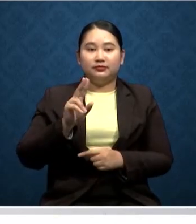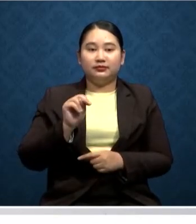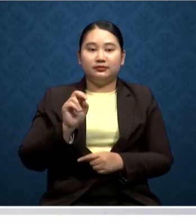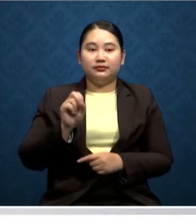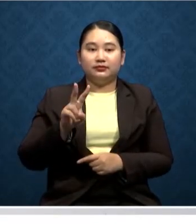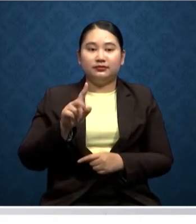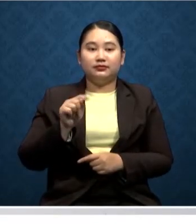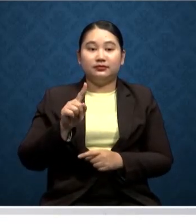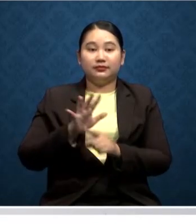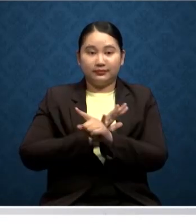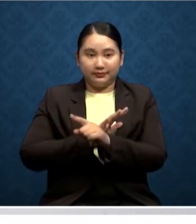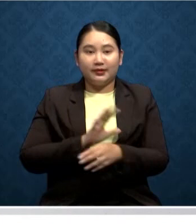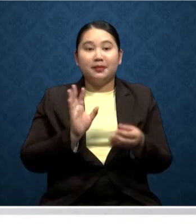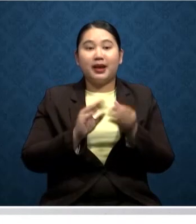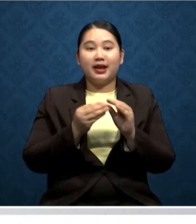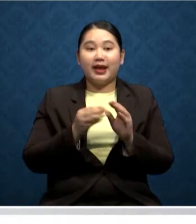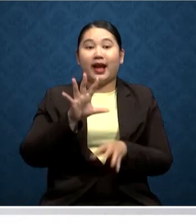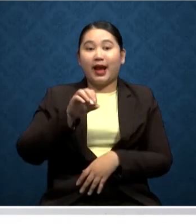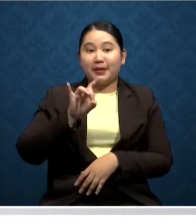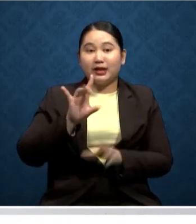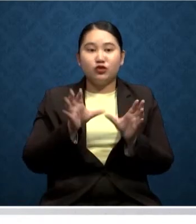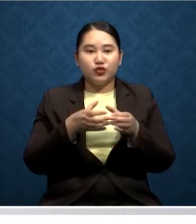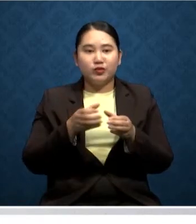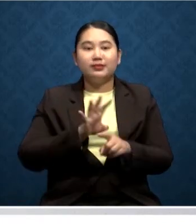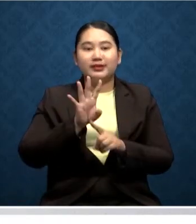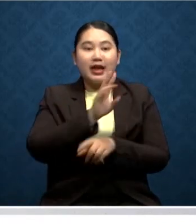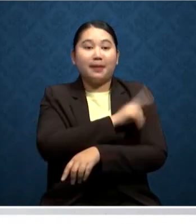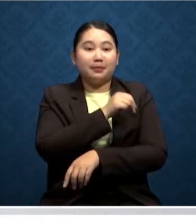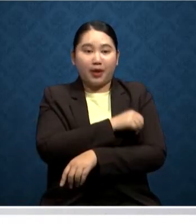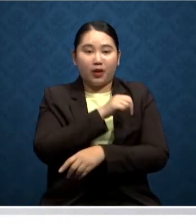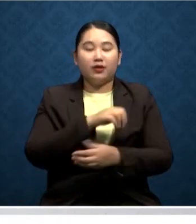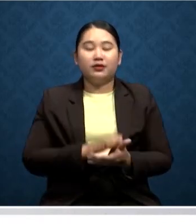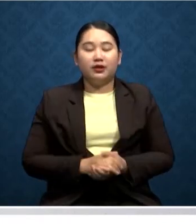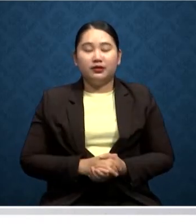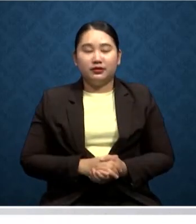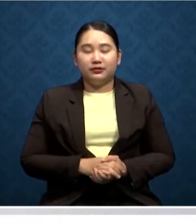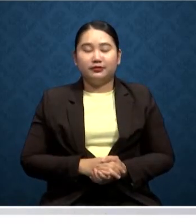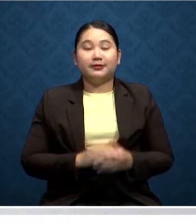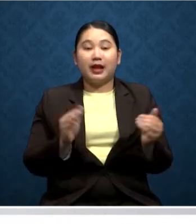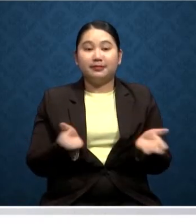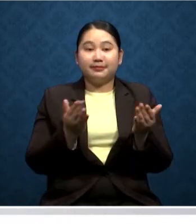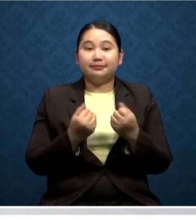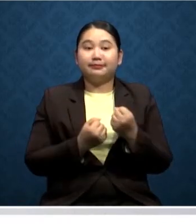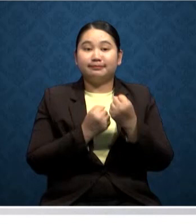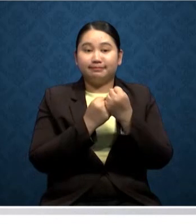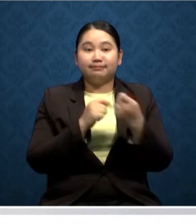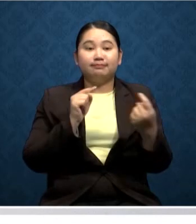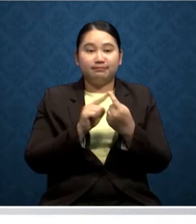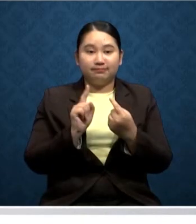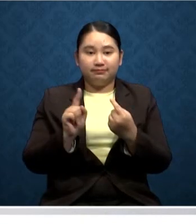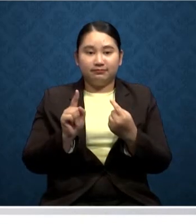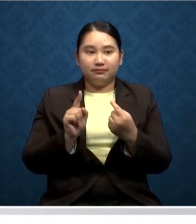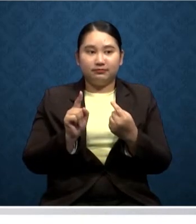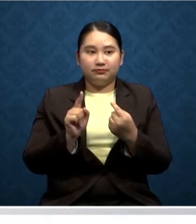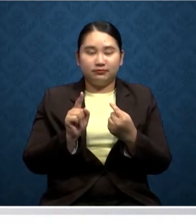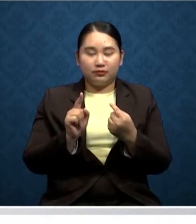เลขที่ 58นะคะกลุ่ม 4สาธารณสุขค่ะขอสนับสนุนของอ่าของ